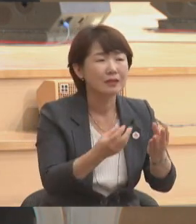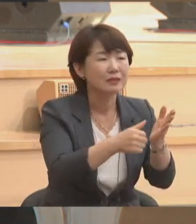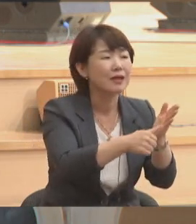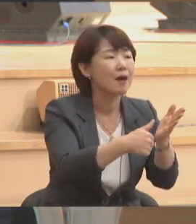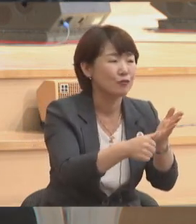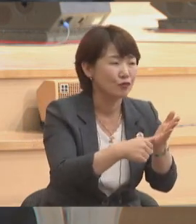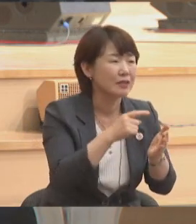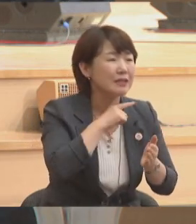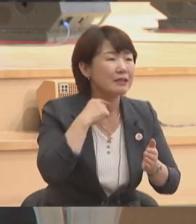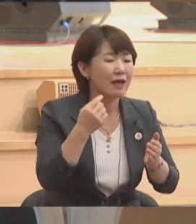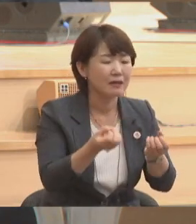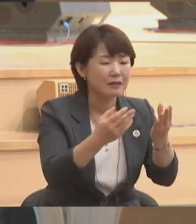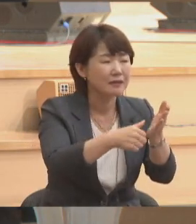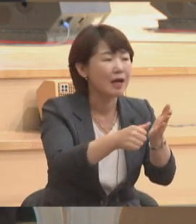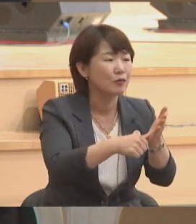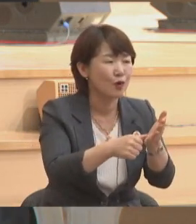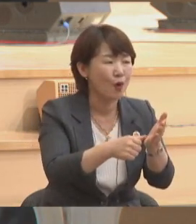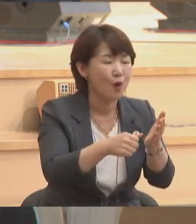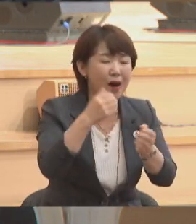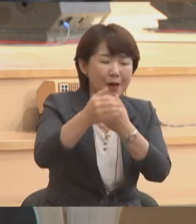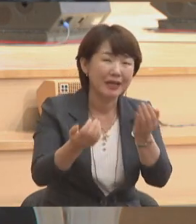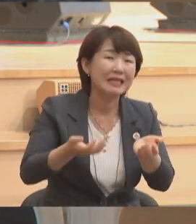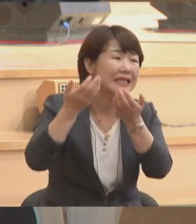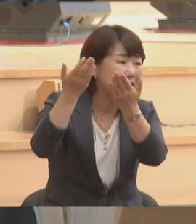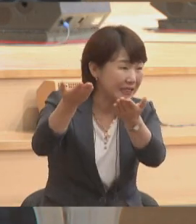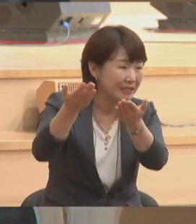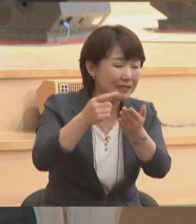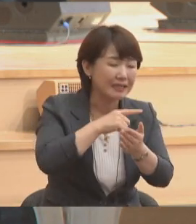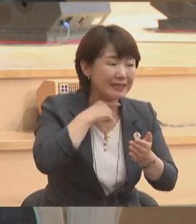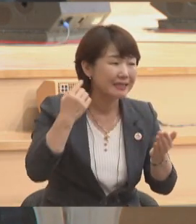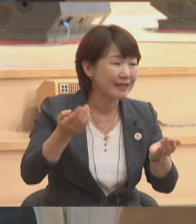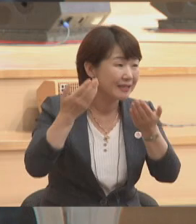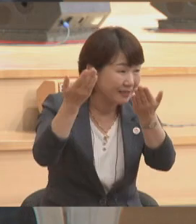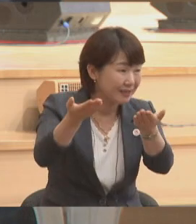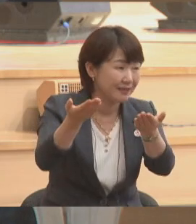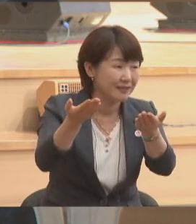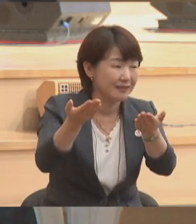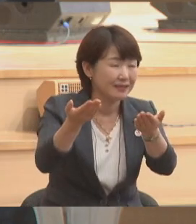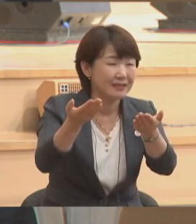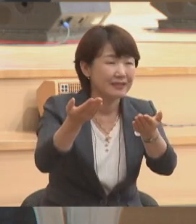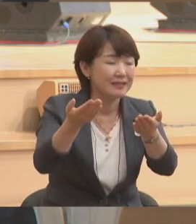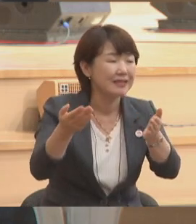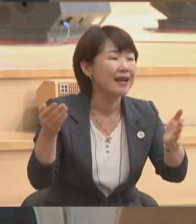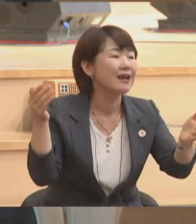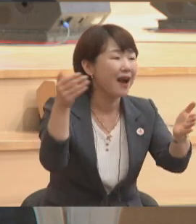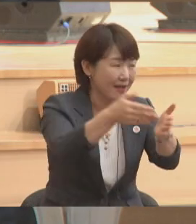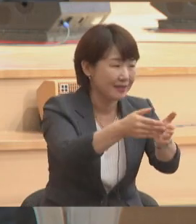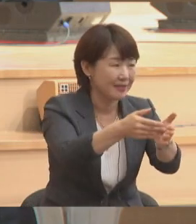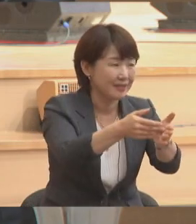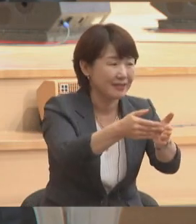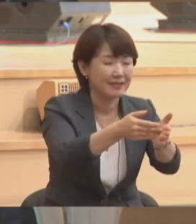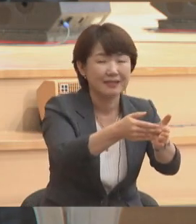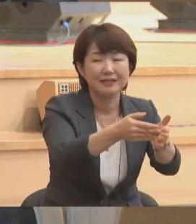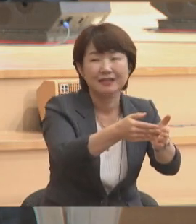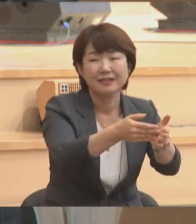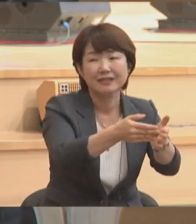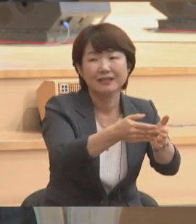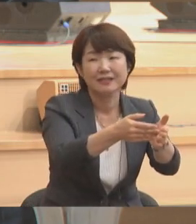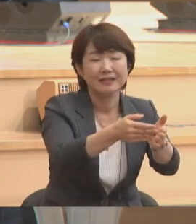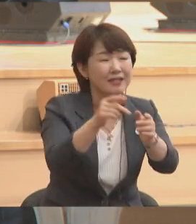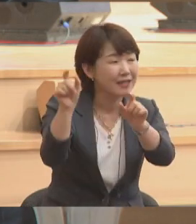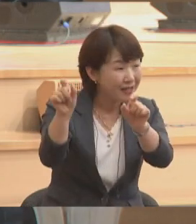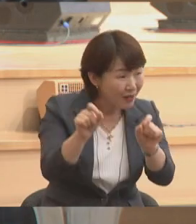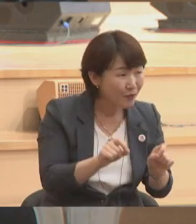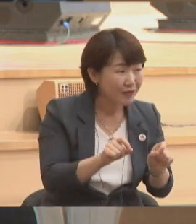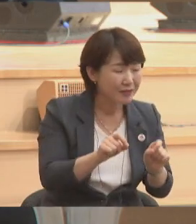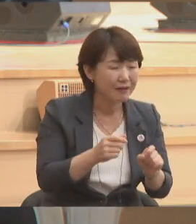그 경지까지, 이 수준까지. 다시 말해, 희생의 삶을 사는 경지까지